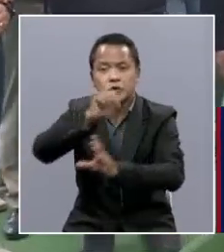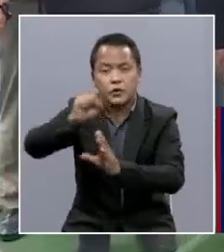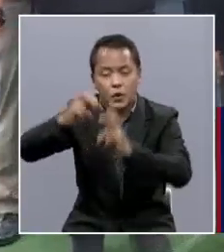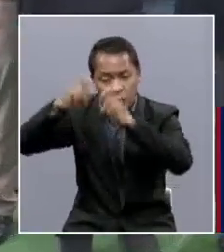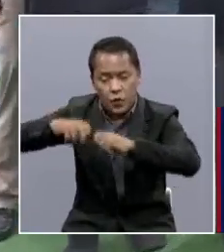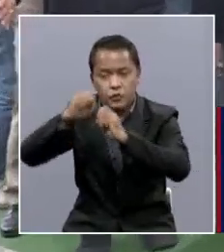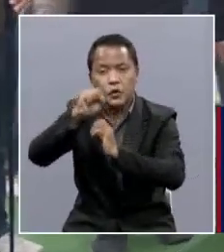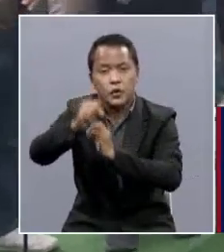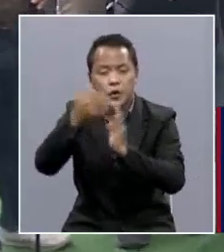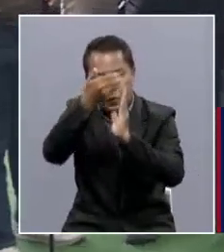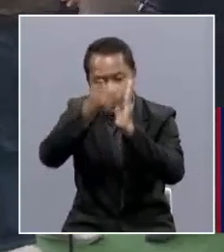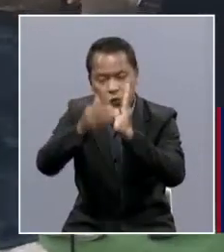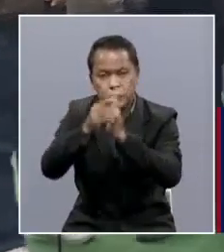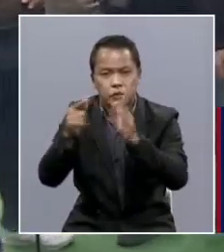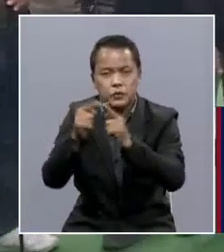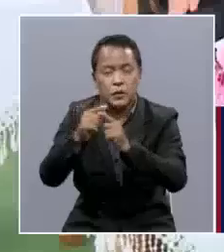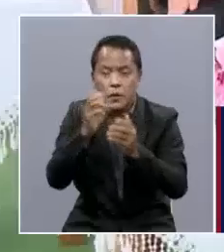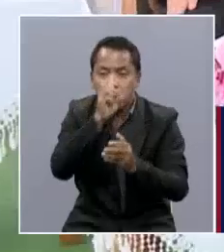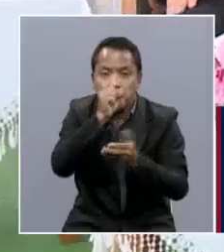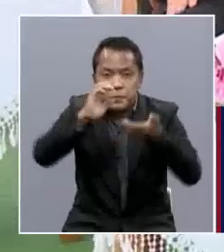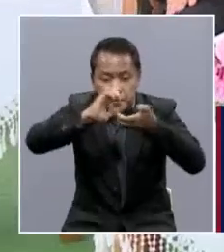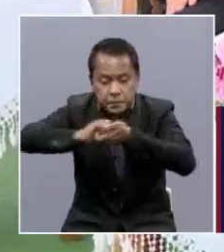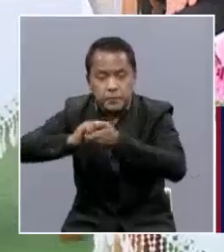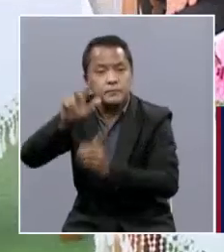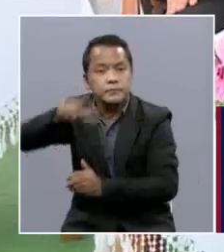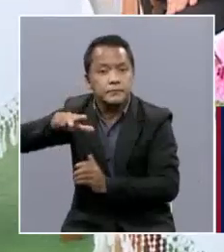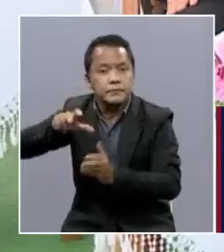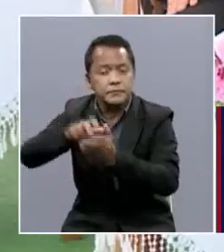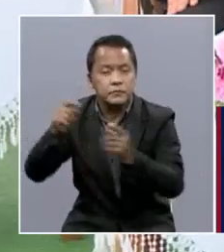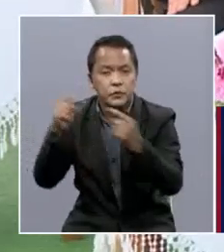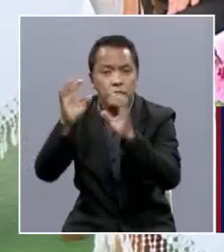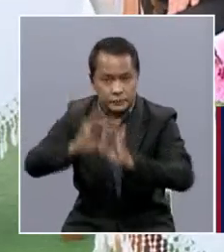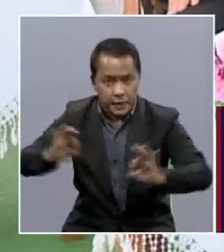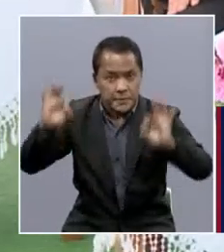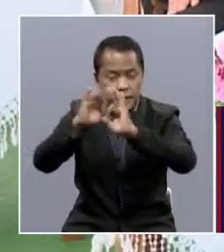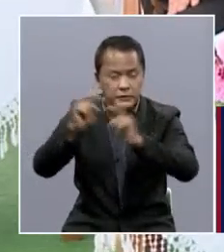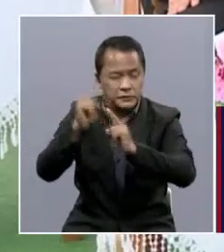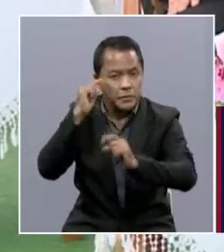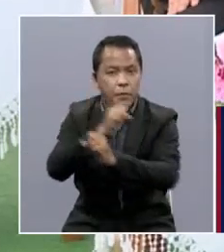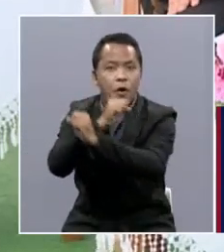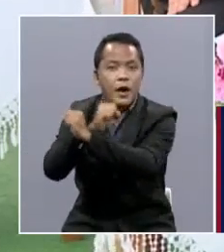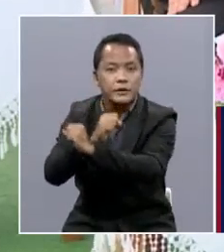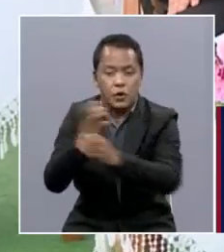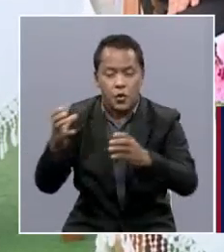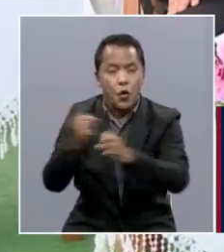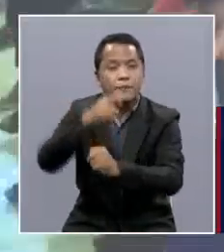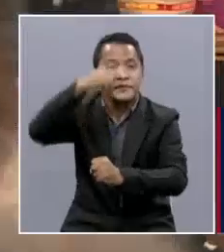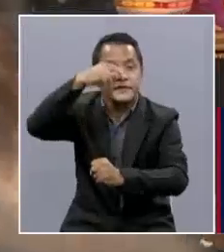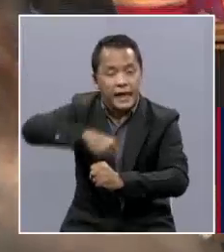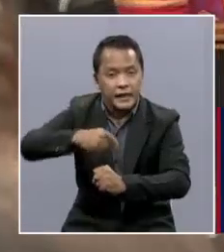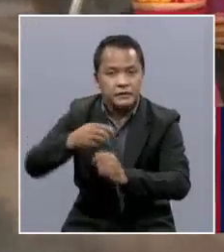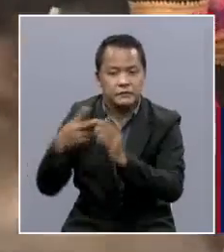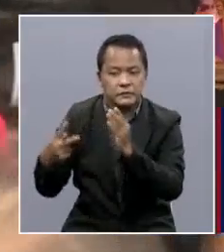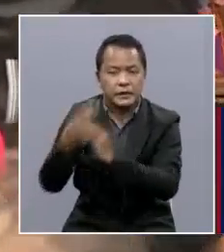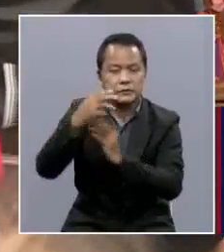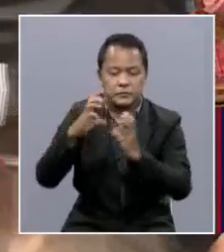ส.สเขตถ้ำกลางกระแสรัฐจับมือเพื่อไทยเป้าหมายสำคัญก็คือสกัดรวมไทยสร้างชาติและตัดแต้ม